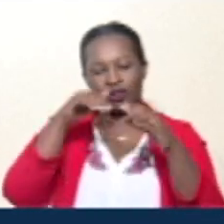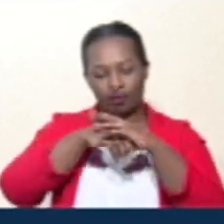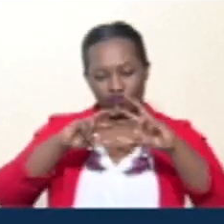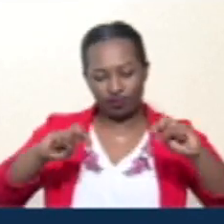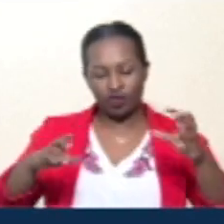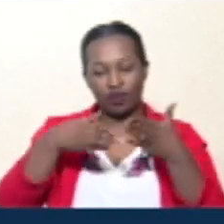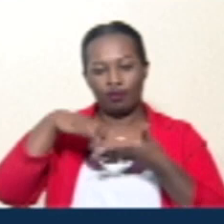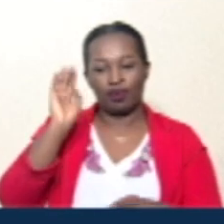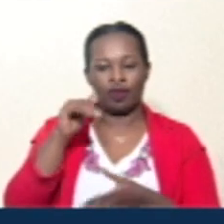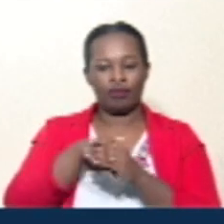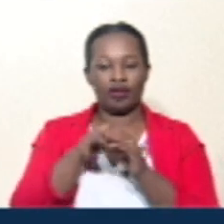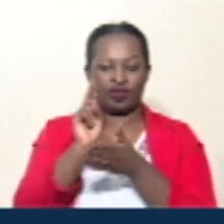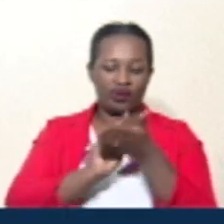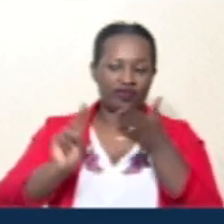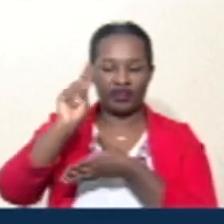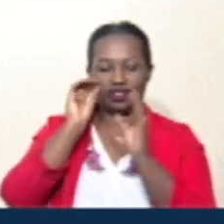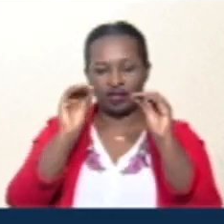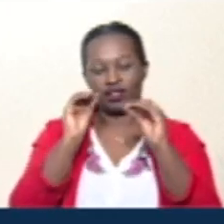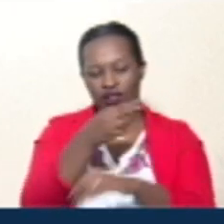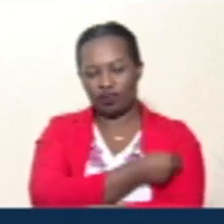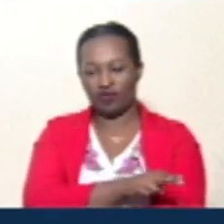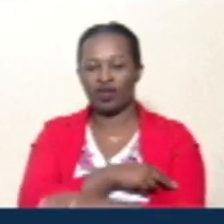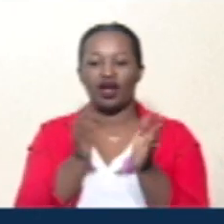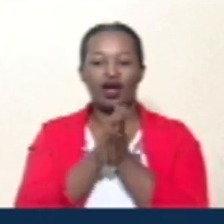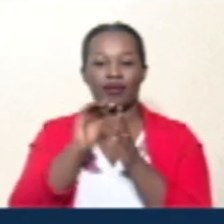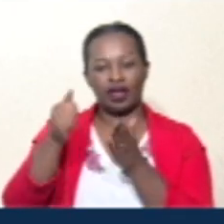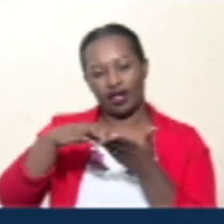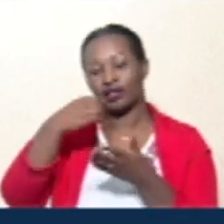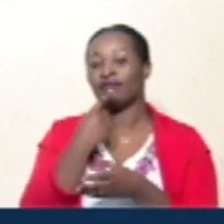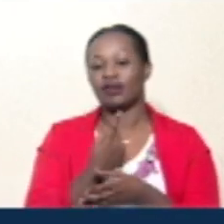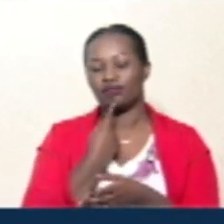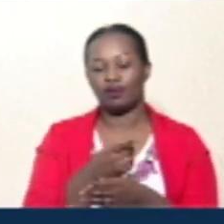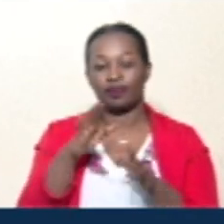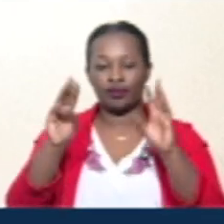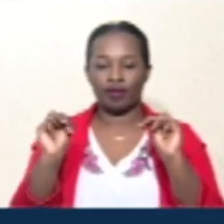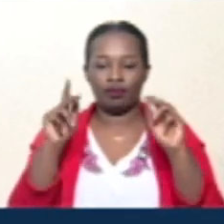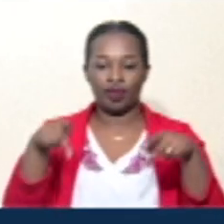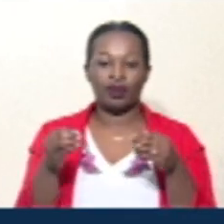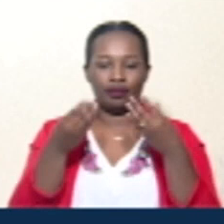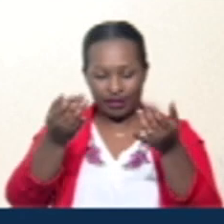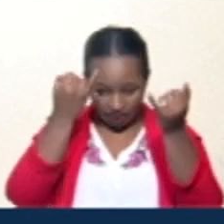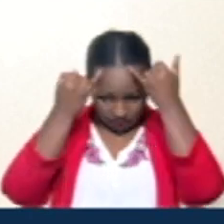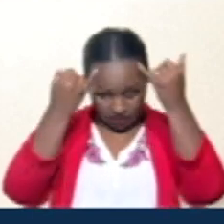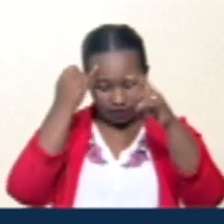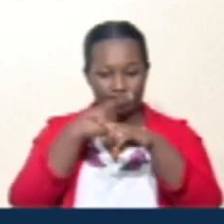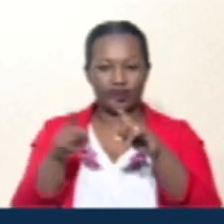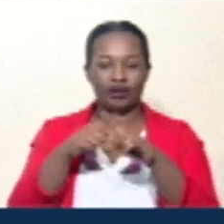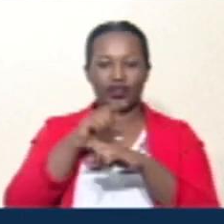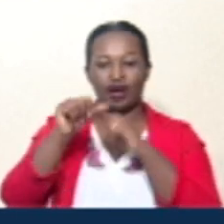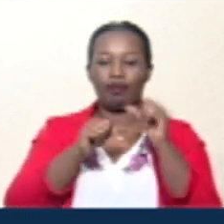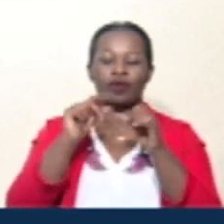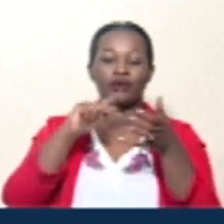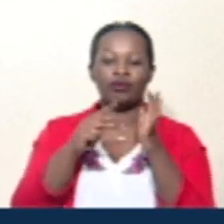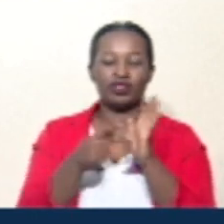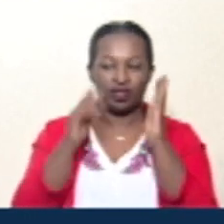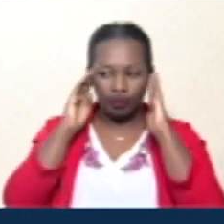kaminuza zigisha ubuvuzi n'andi masomo abushamikiyeho. Abadepite batanze ibitekerezo binyuranye kuri uyu mushinga w'itegeko byibandaga ku kumenya